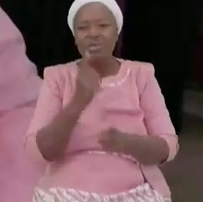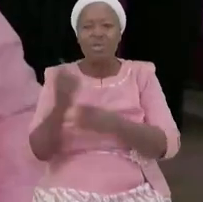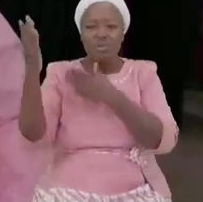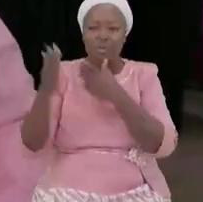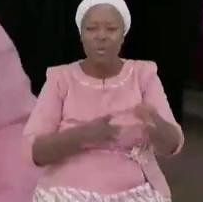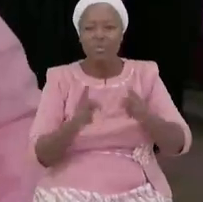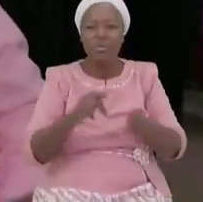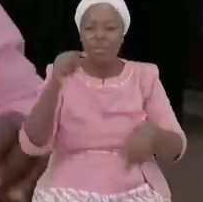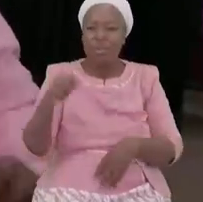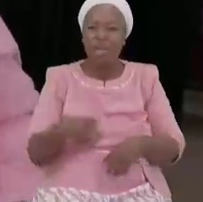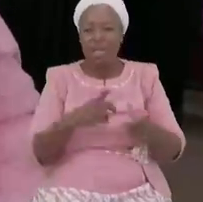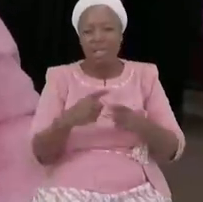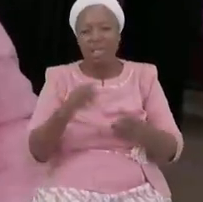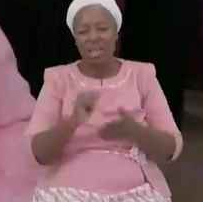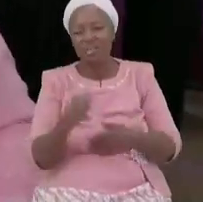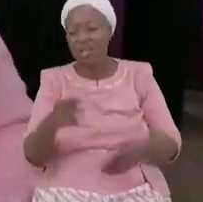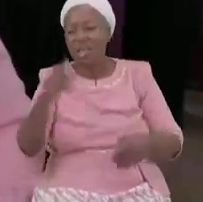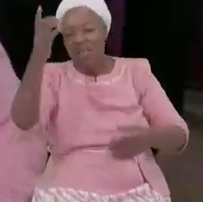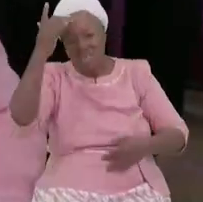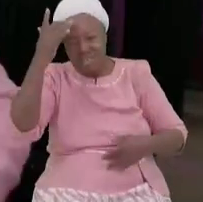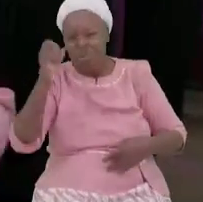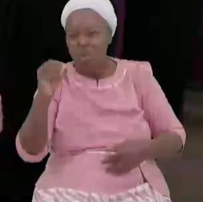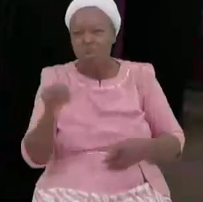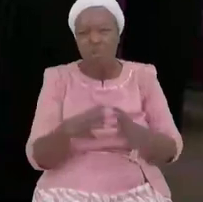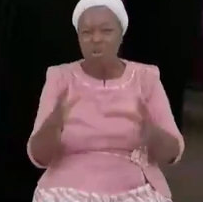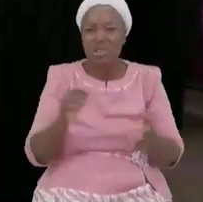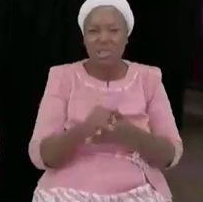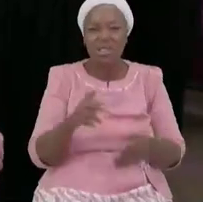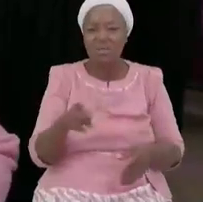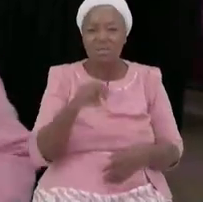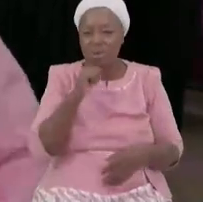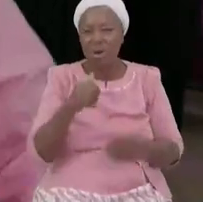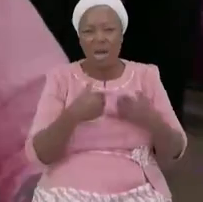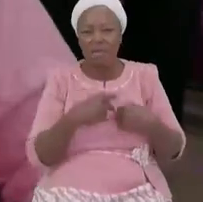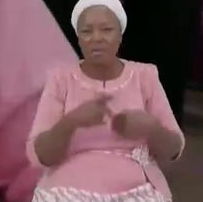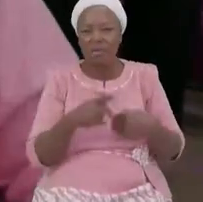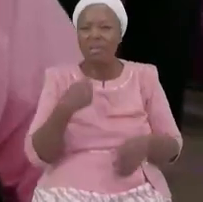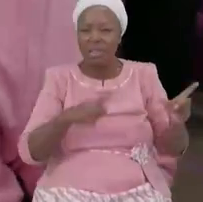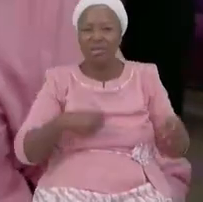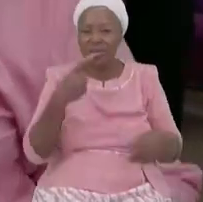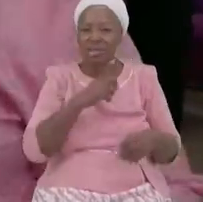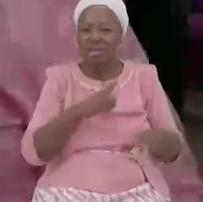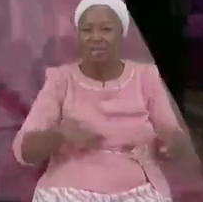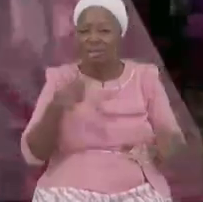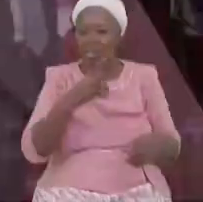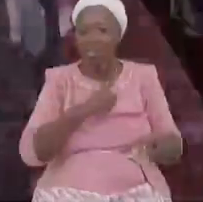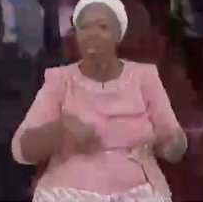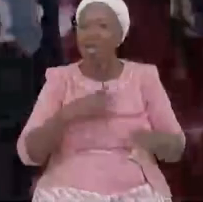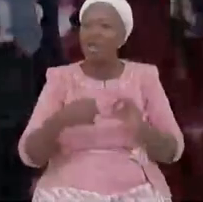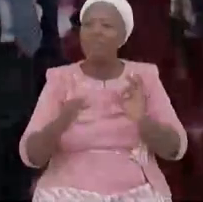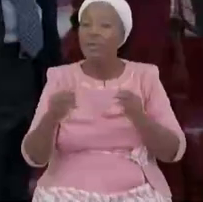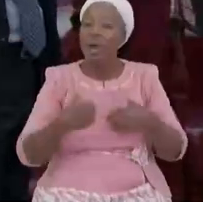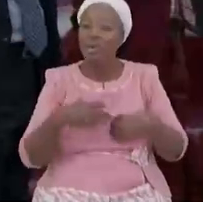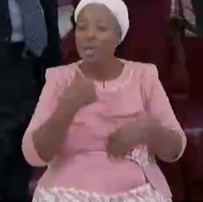gens et qui sont alités. Il dit, tu n'auras pas ça. Parle au Seigneur maintenant dans la prière. Et si une maladie est là